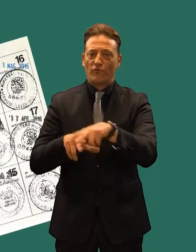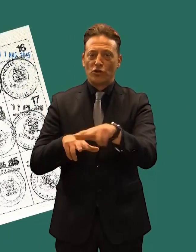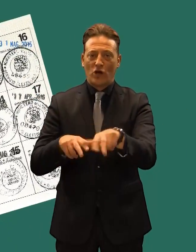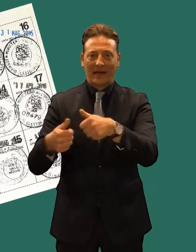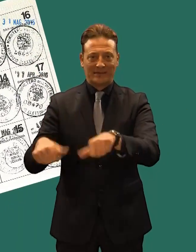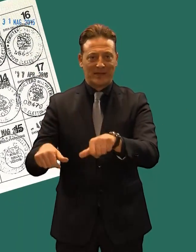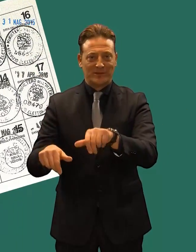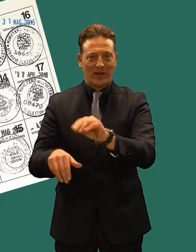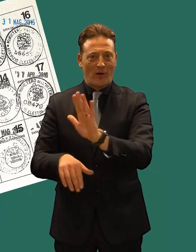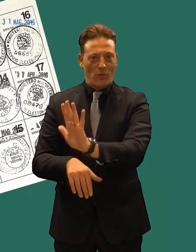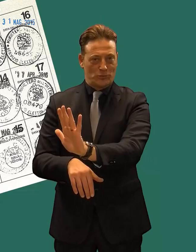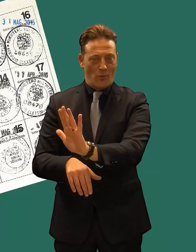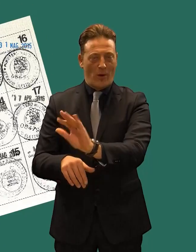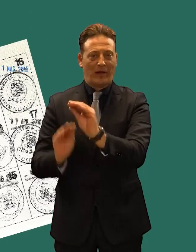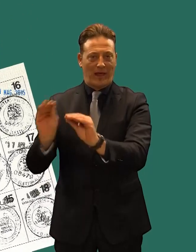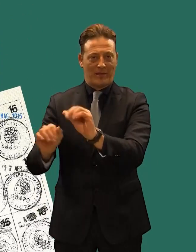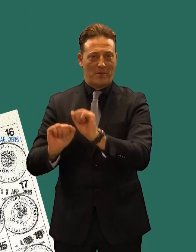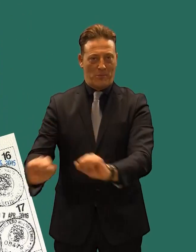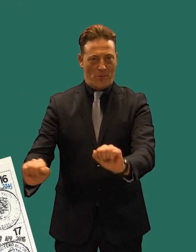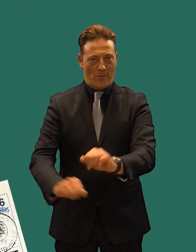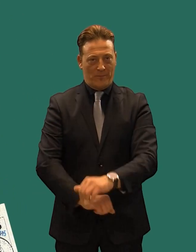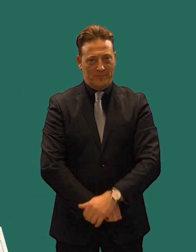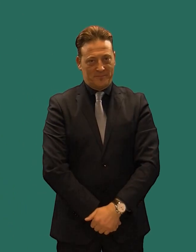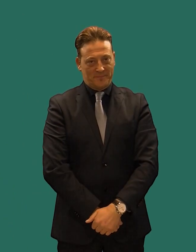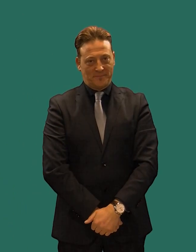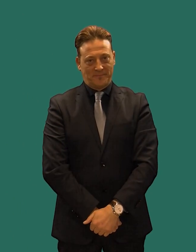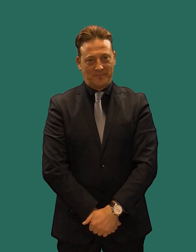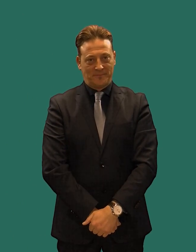richiederla all'ufficio elettorale del comune di residenza.